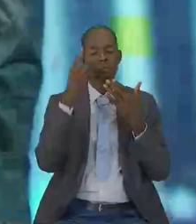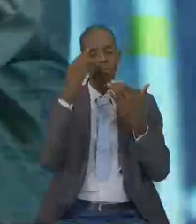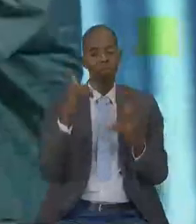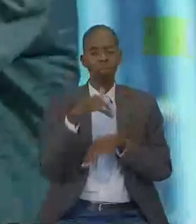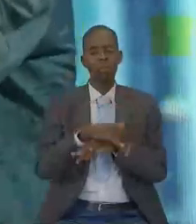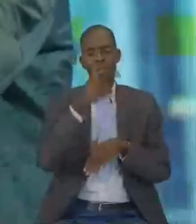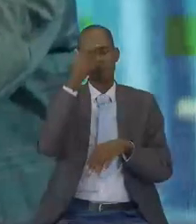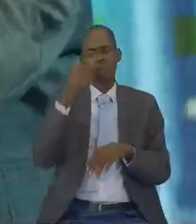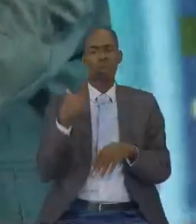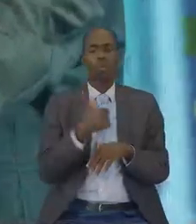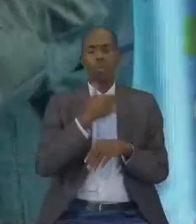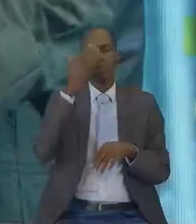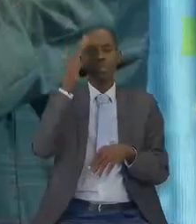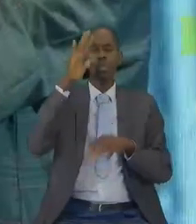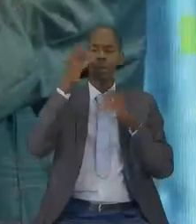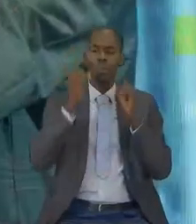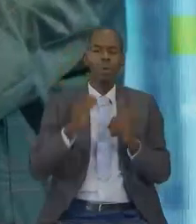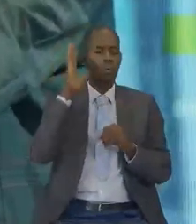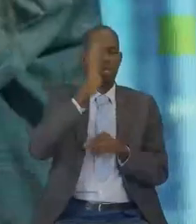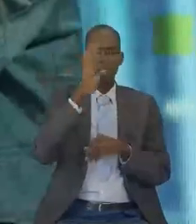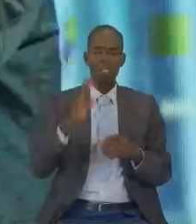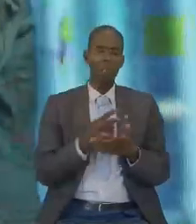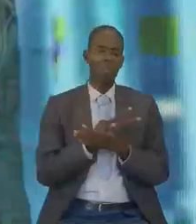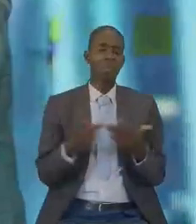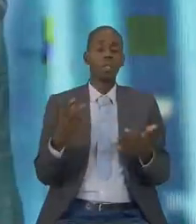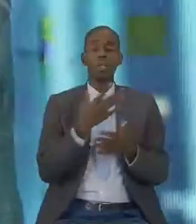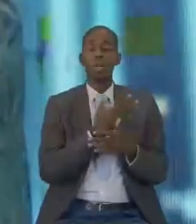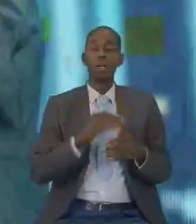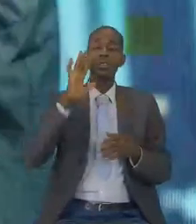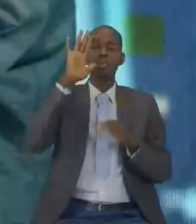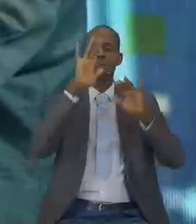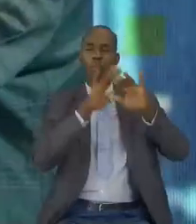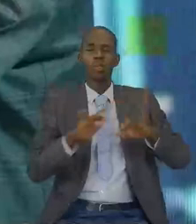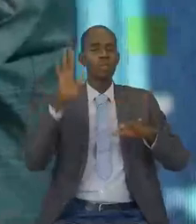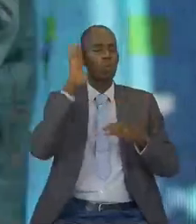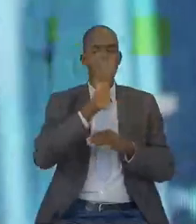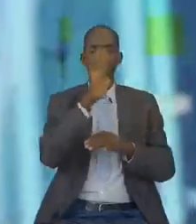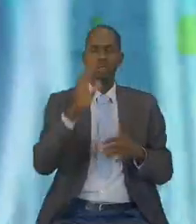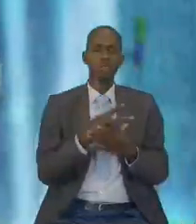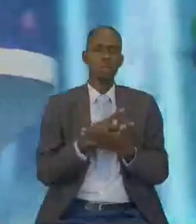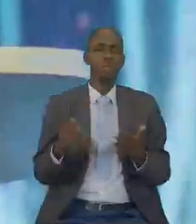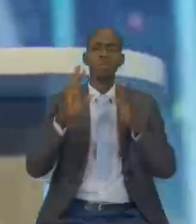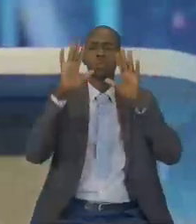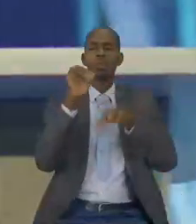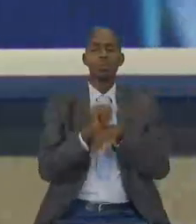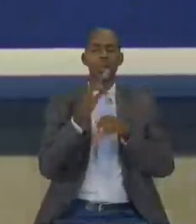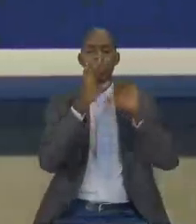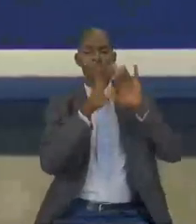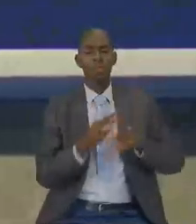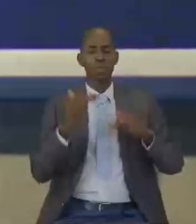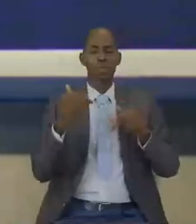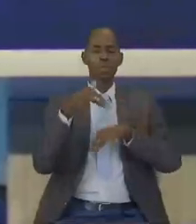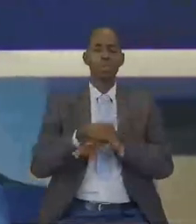nous te remercions ce soir parce que nous savons que ta puissance ne va pas faillir et ta miséricorde ne va jamais